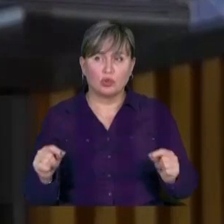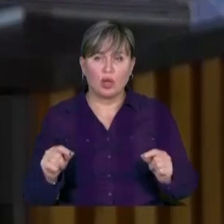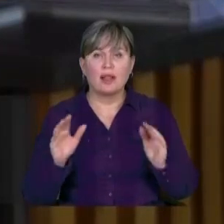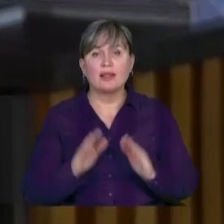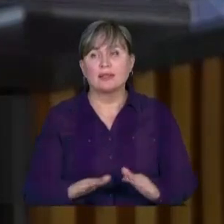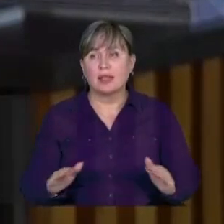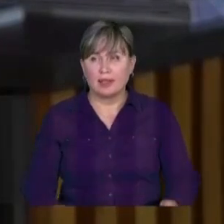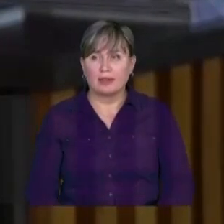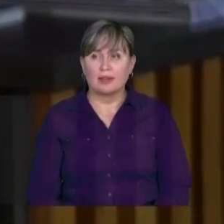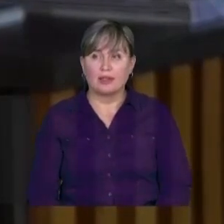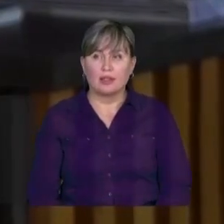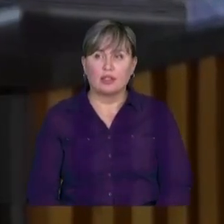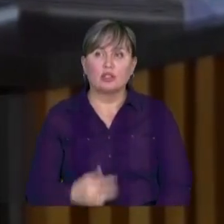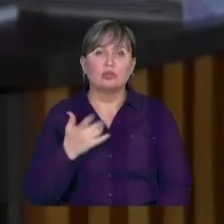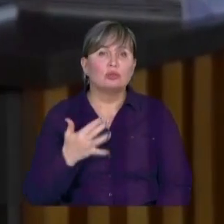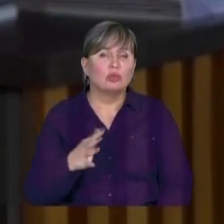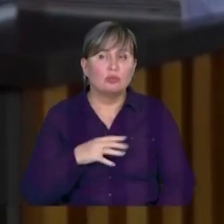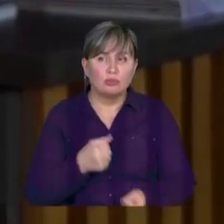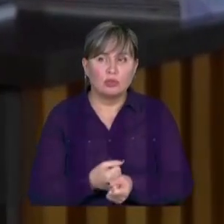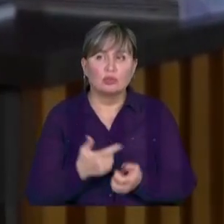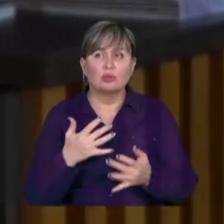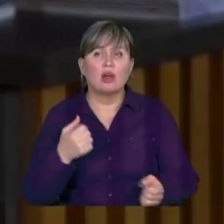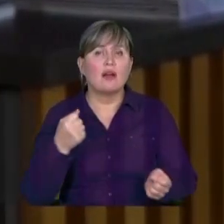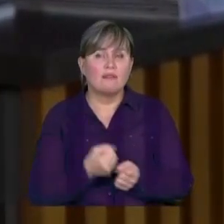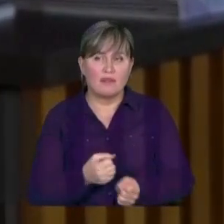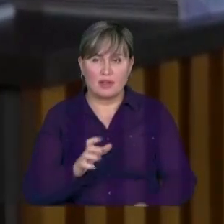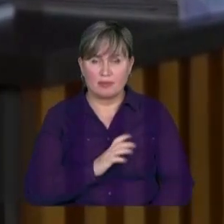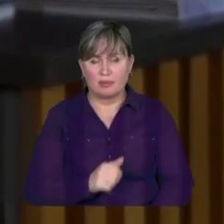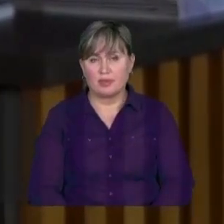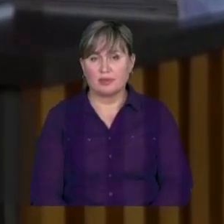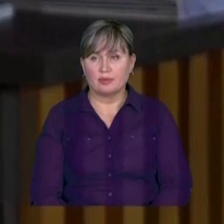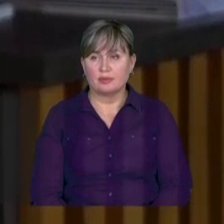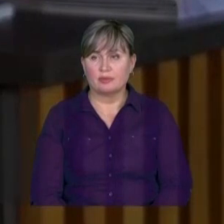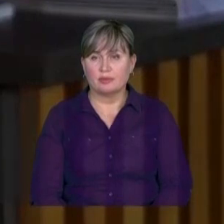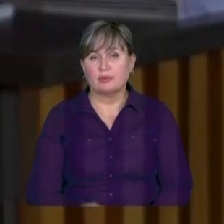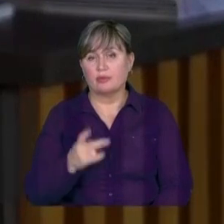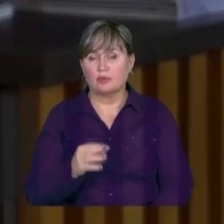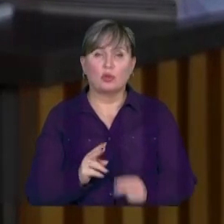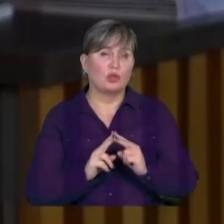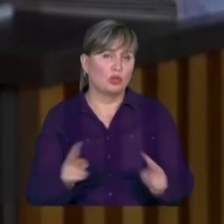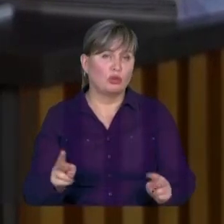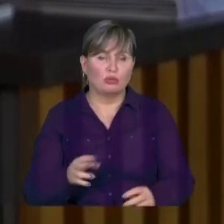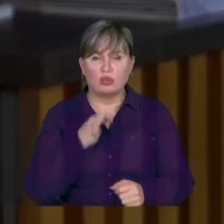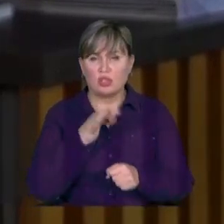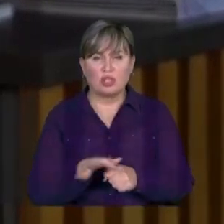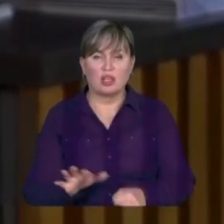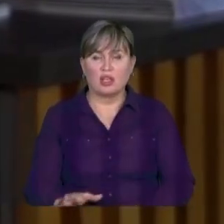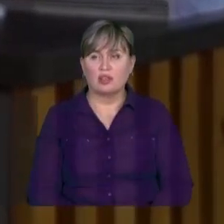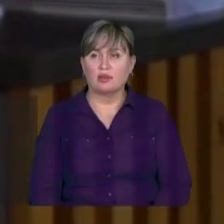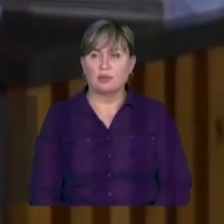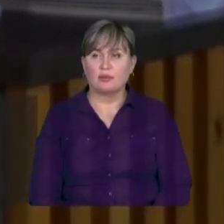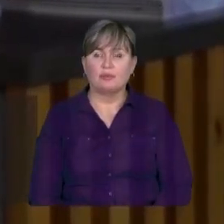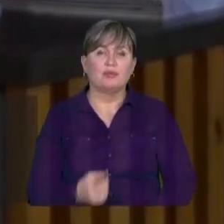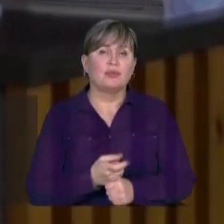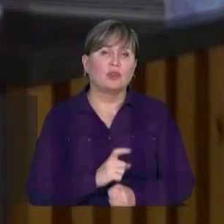детский садик. Сколько сбивали, сколько аварий было на этом пешеходном переходе, но никто не реагирует вообще.